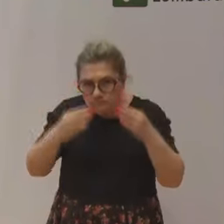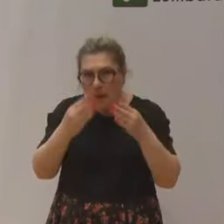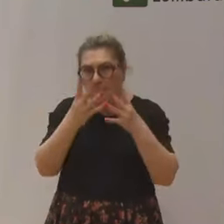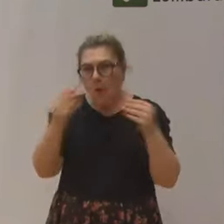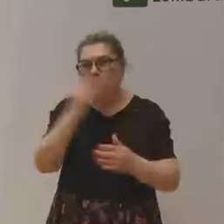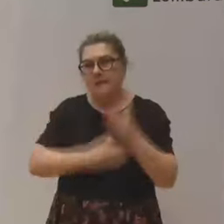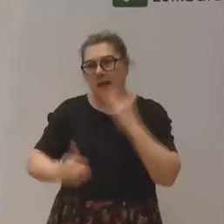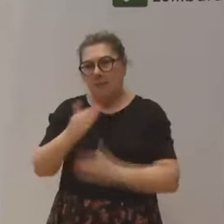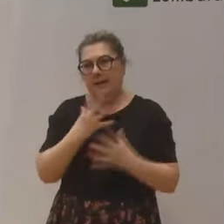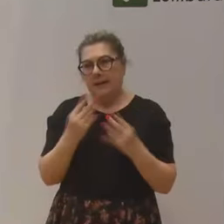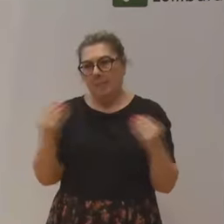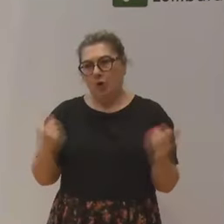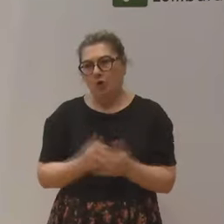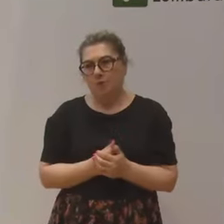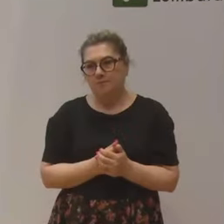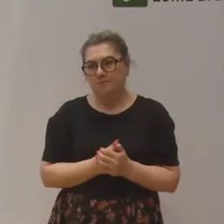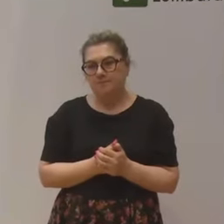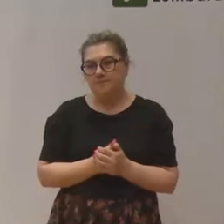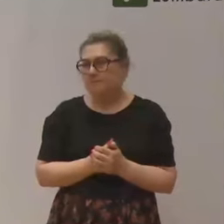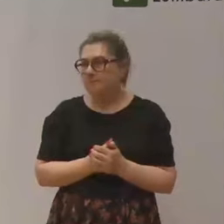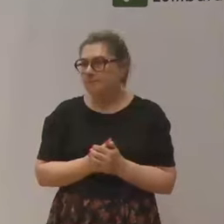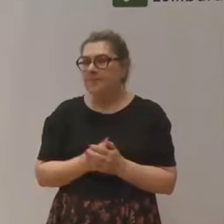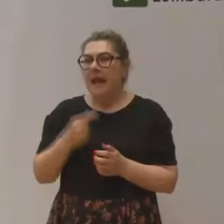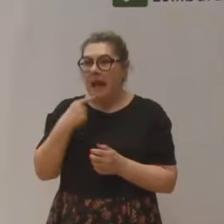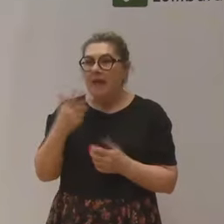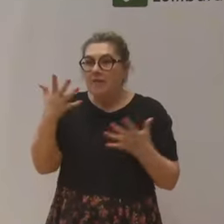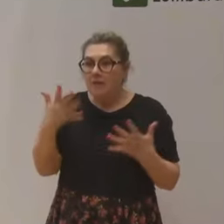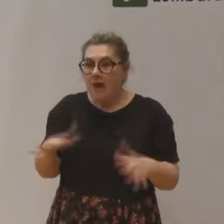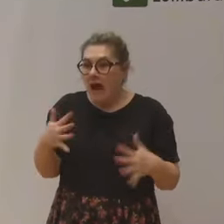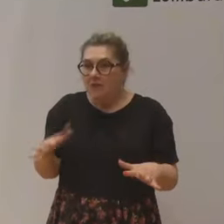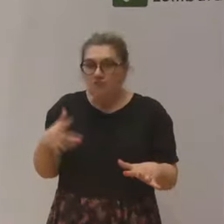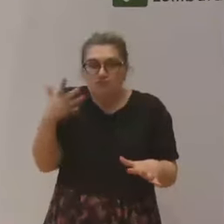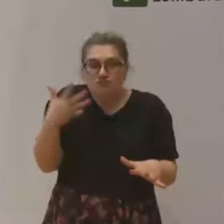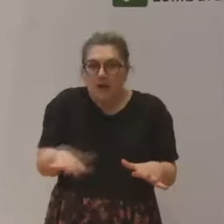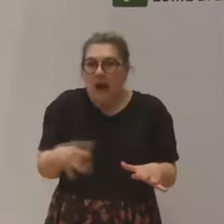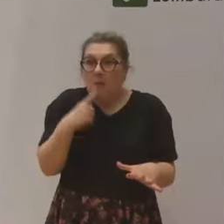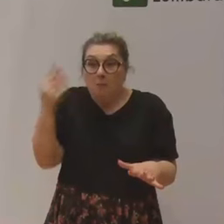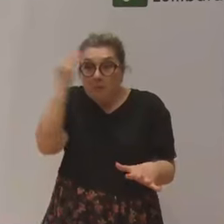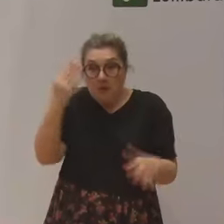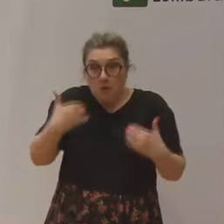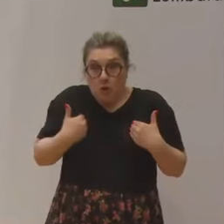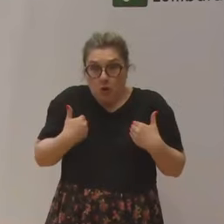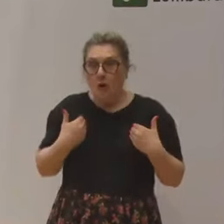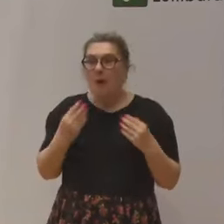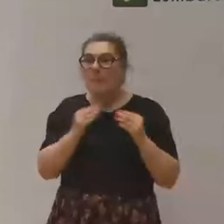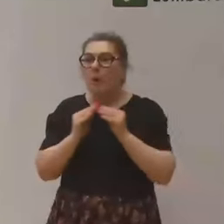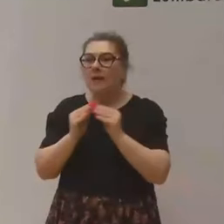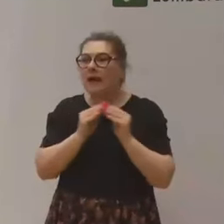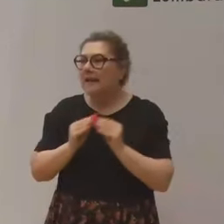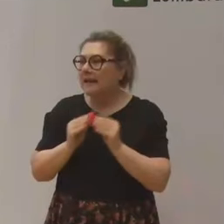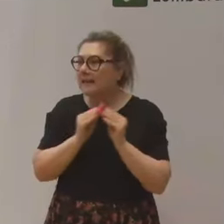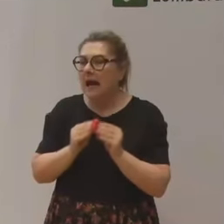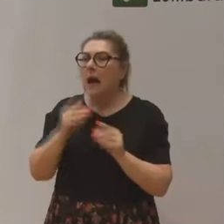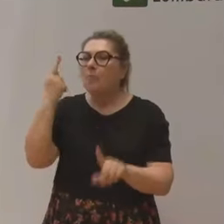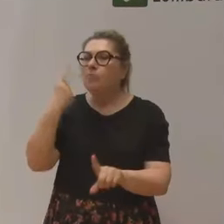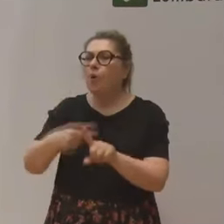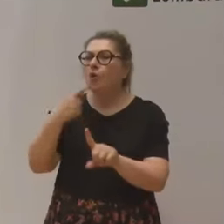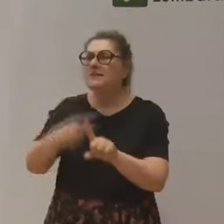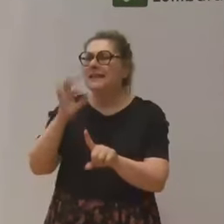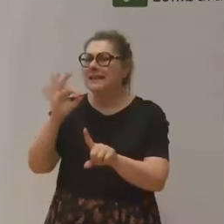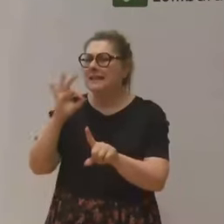della disabilità. E lo sta facendo con, secondo noi, una modalità estremamente positiva